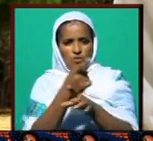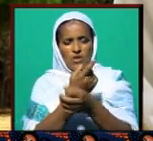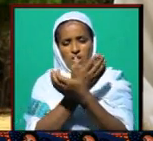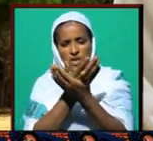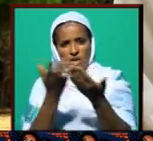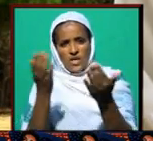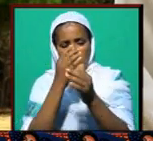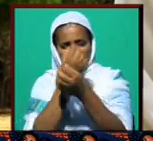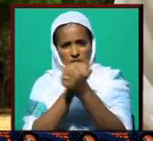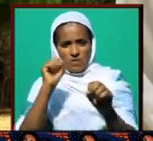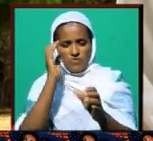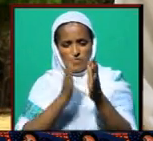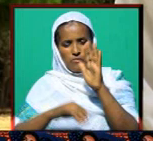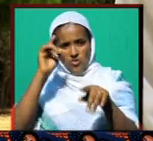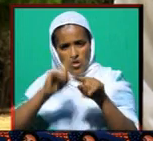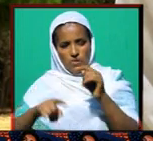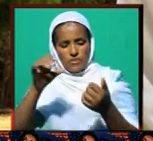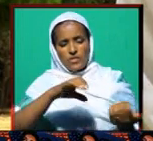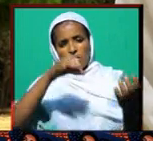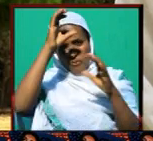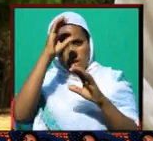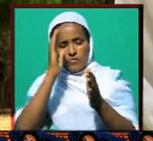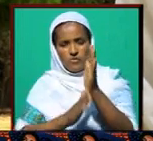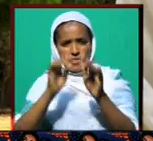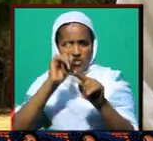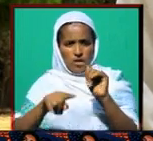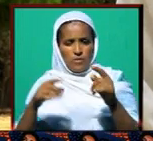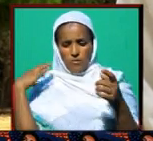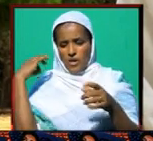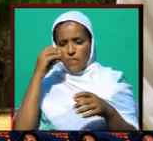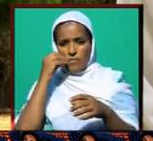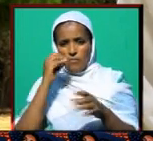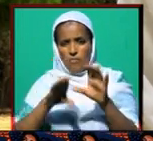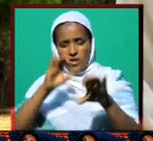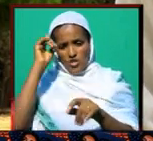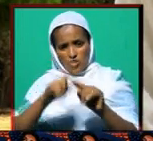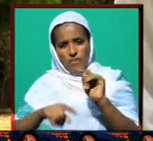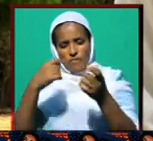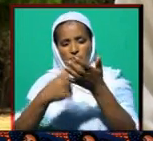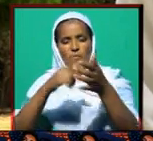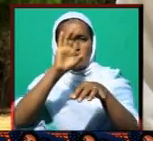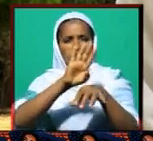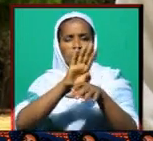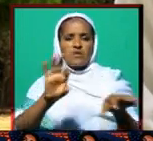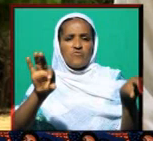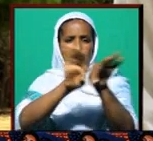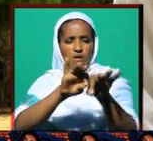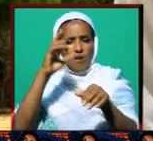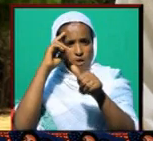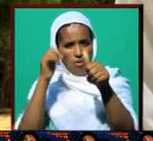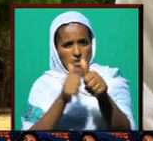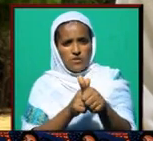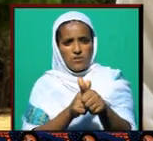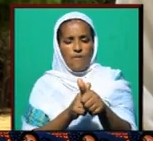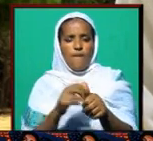ትልቁ ምስጢራችን ግን የነገረ ድነት መፈጸሚያ ስለሆነ ያለዚያ ነገረ ድነት መፈጸም ስለማይቻል፣ ጥምቀት መፈጸም ስለማይቻል፣ በግለሰብ ቤት